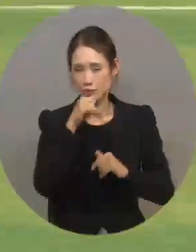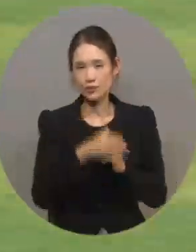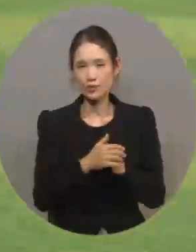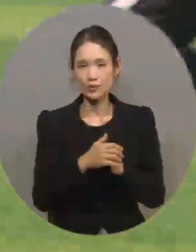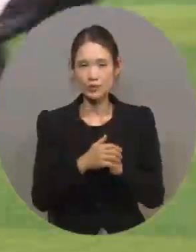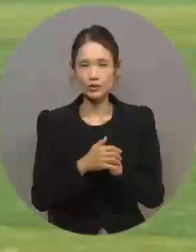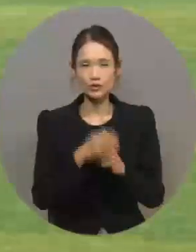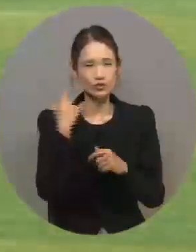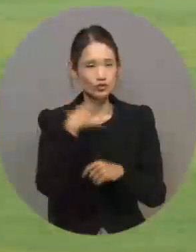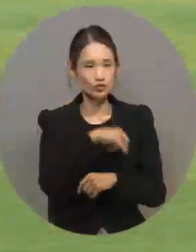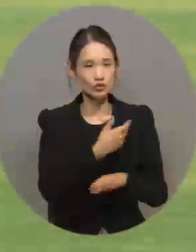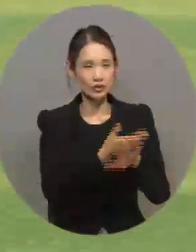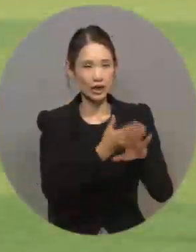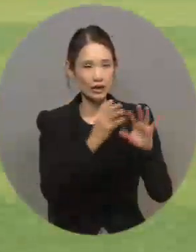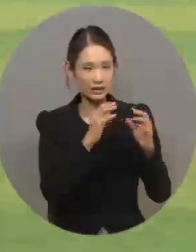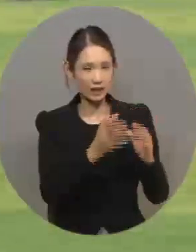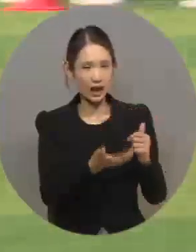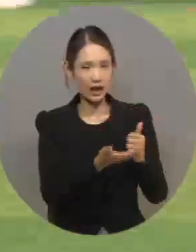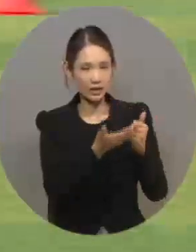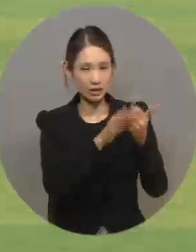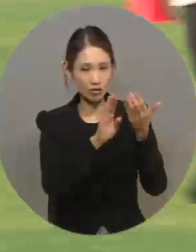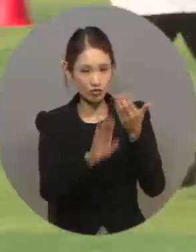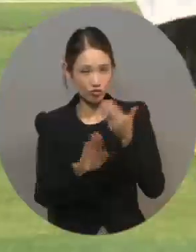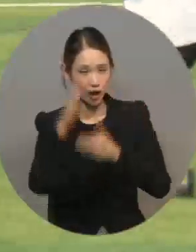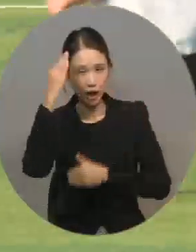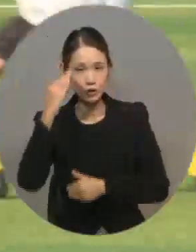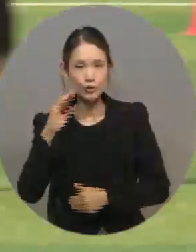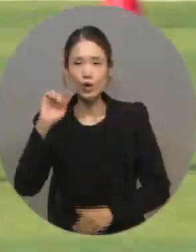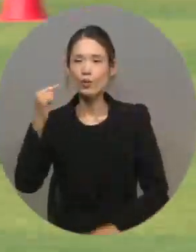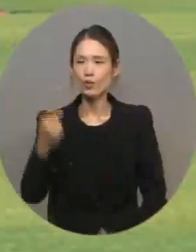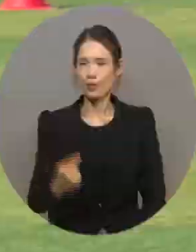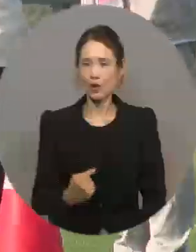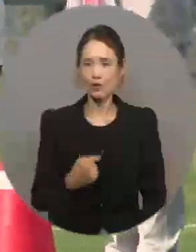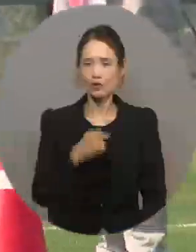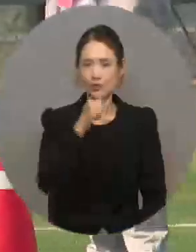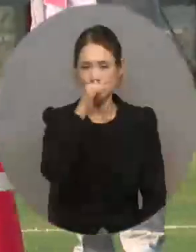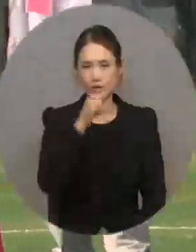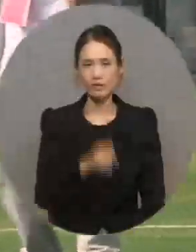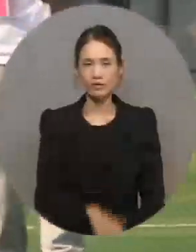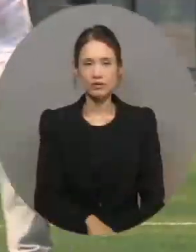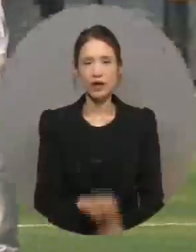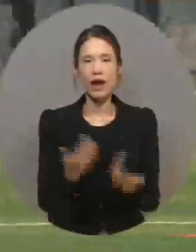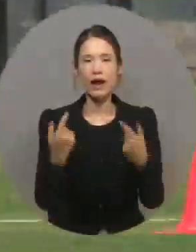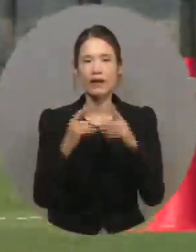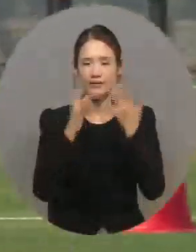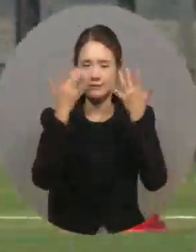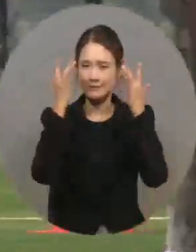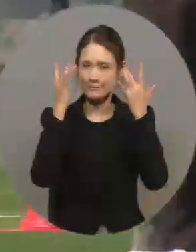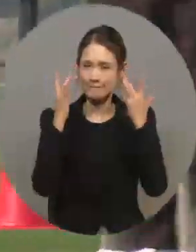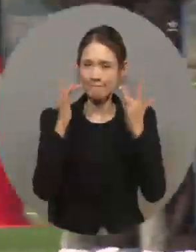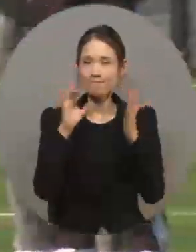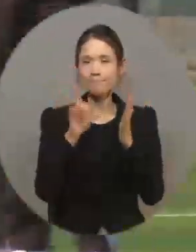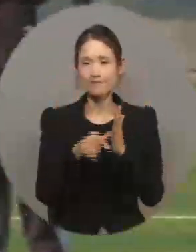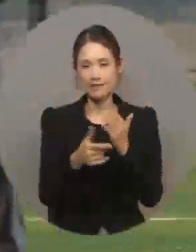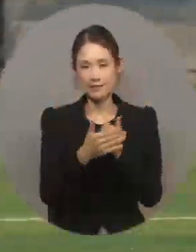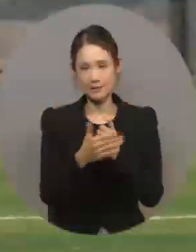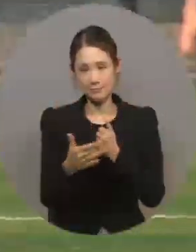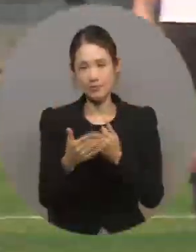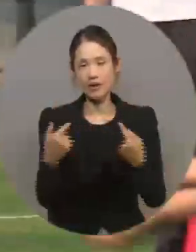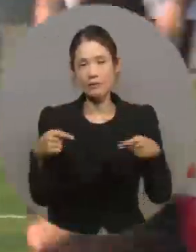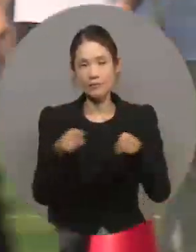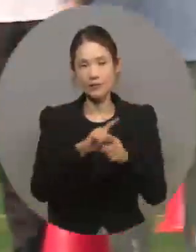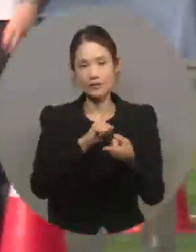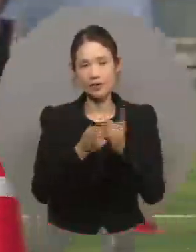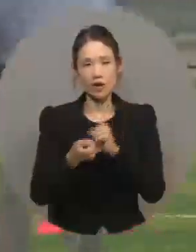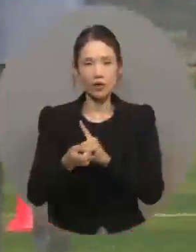다른 제3국에서 자란 후 한국에 온 경우도 있습니다. 하지만 함께 땀 흘리는 이 시간만큼은 서로의